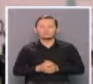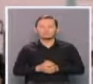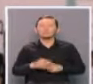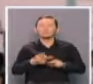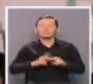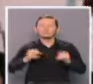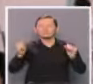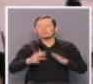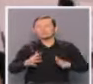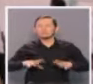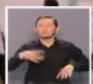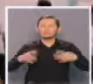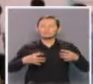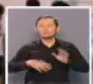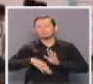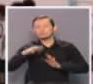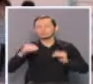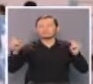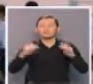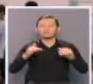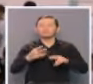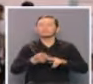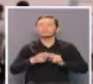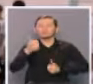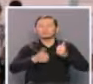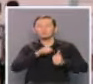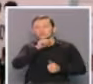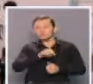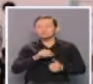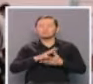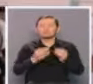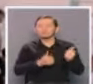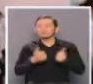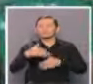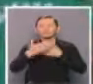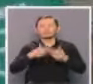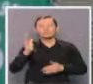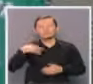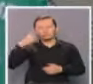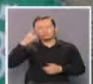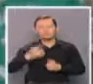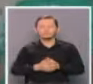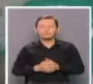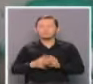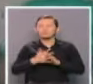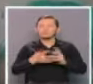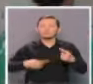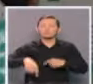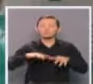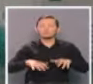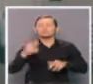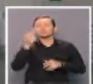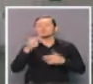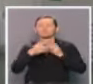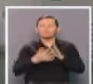көзқарасы осындай ұйымдастыру жарыстардың арқасында жақсы дамиды деп ойлаймын. Ауданымызда Астананың